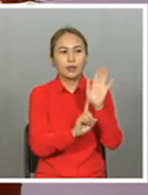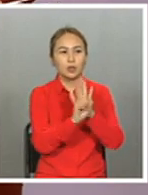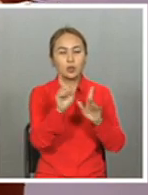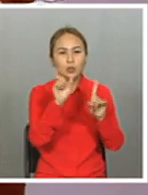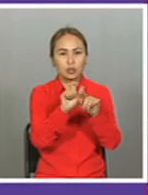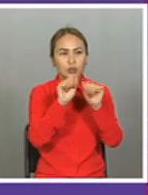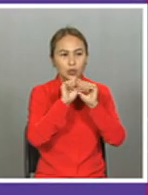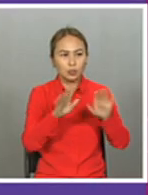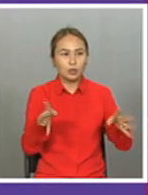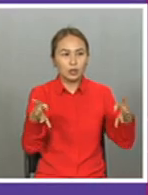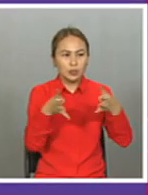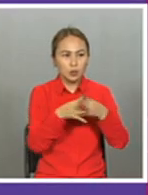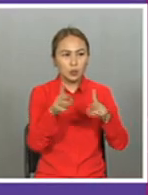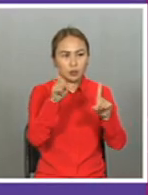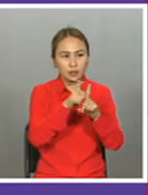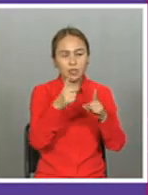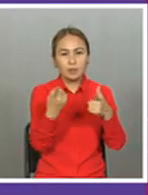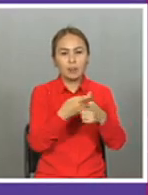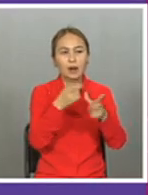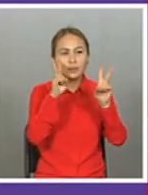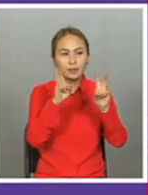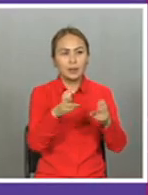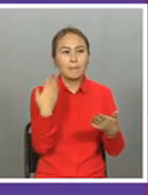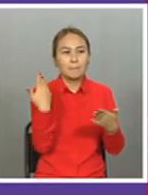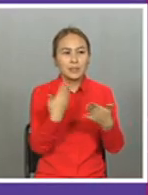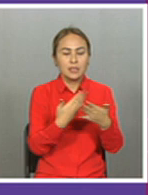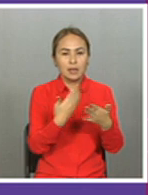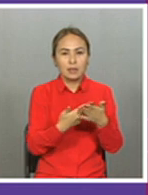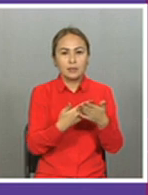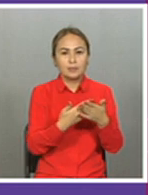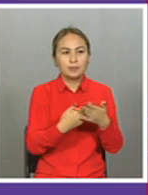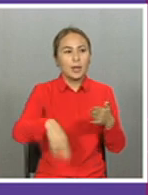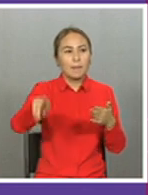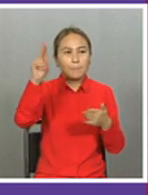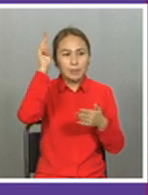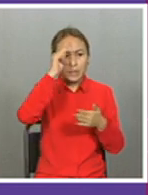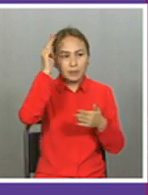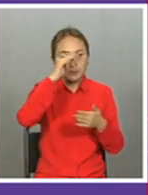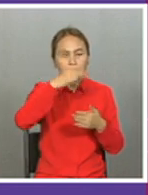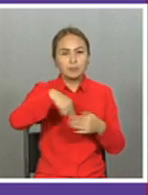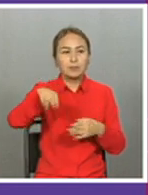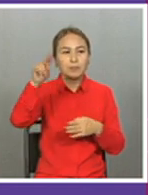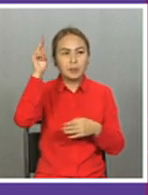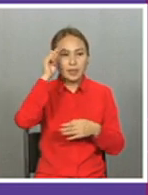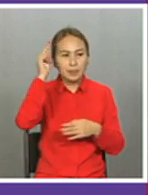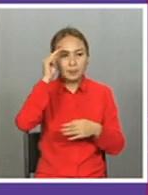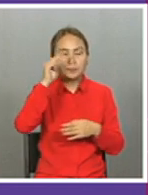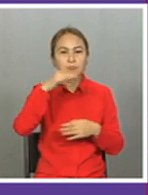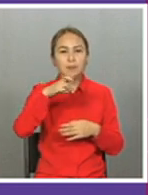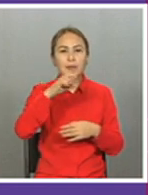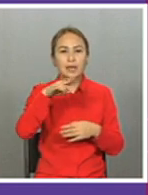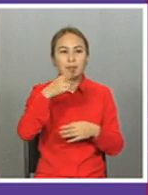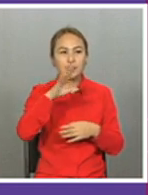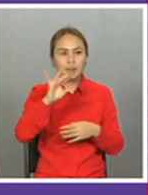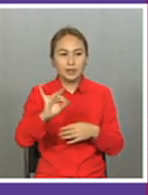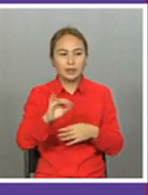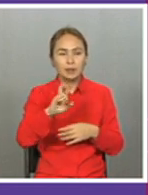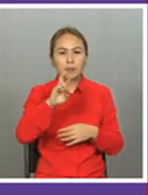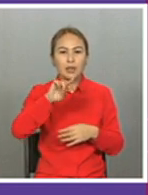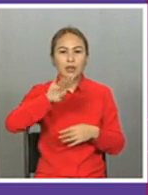тараған сөздерді түбірлес сөздер деп атаймыз. Мысалы, біл, білім,